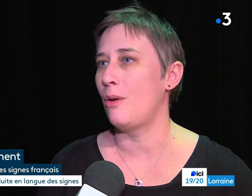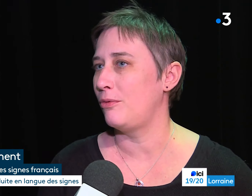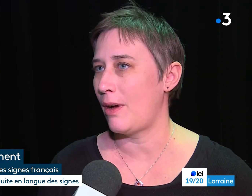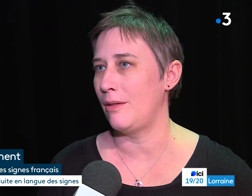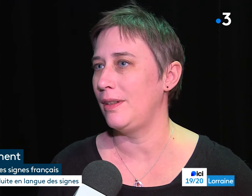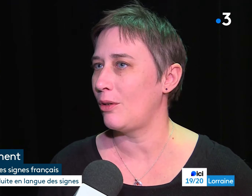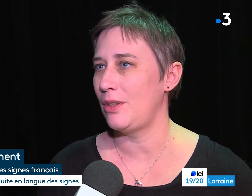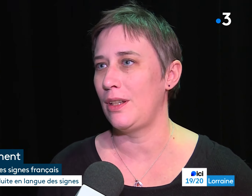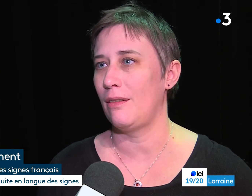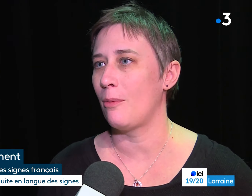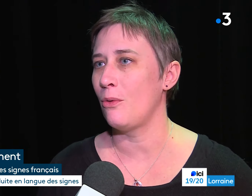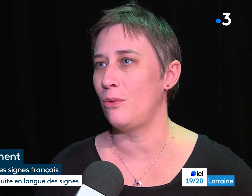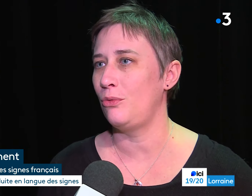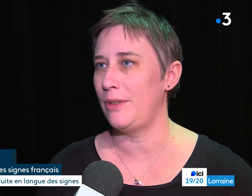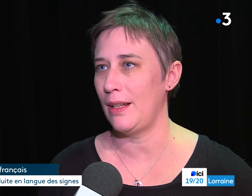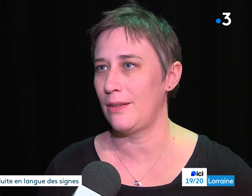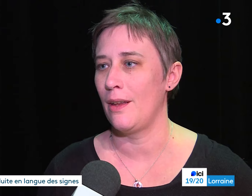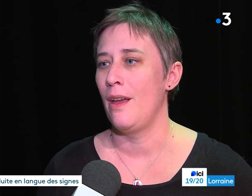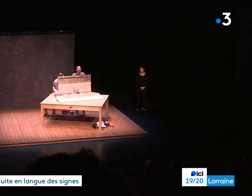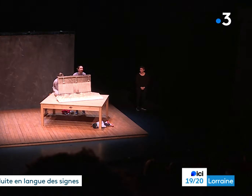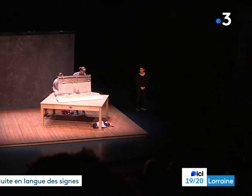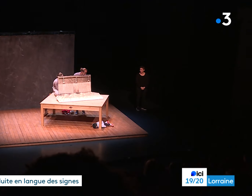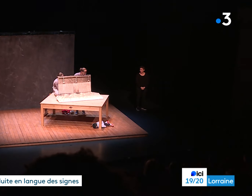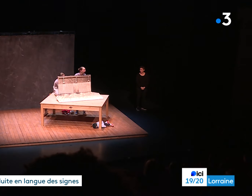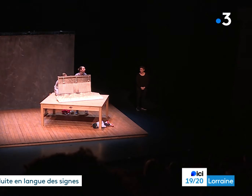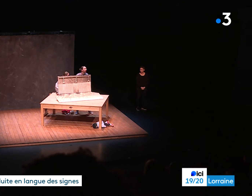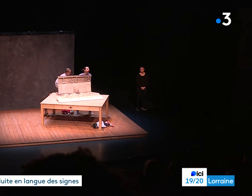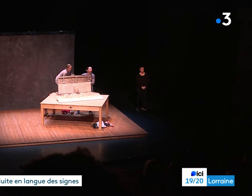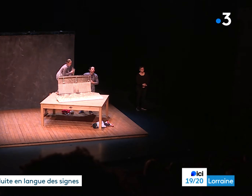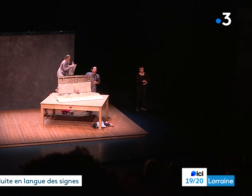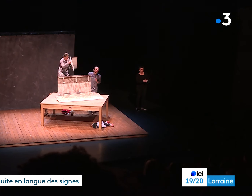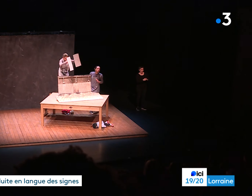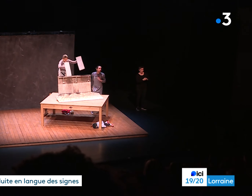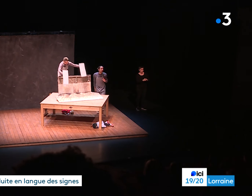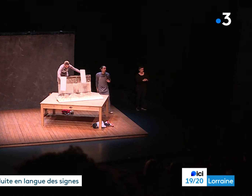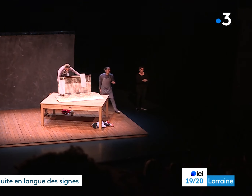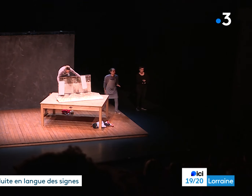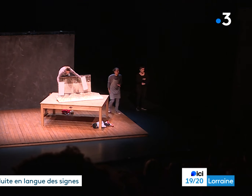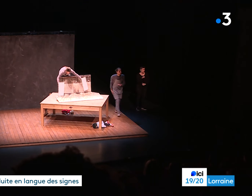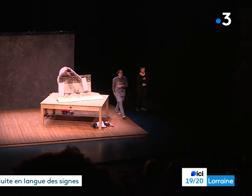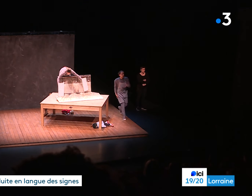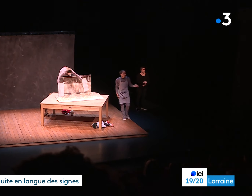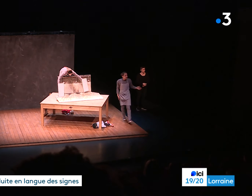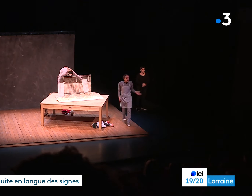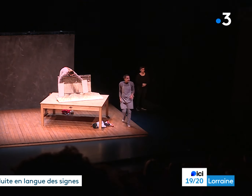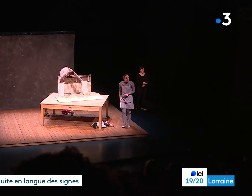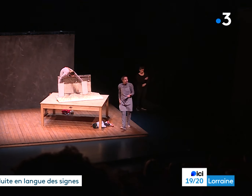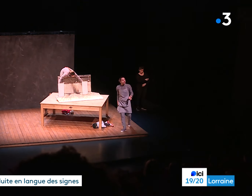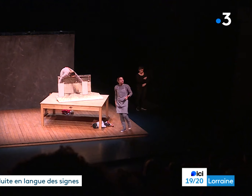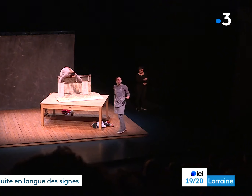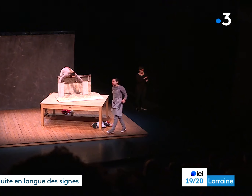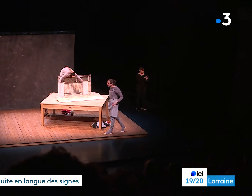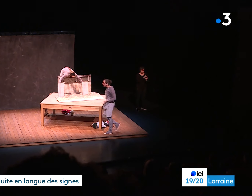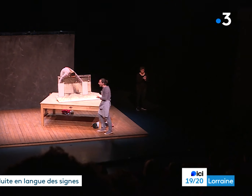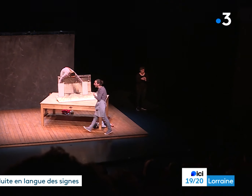pour pouvoir décortiquer vraiment tout le texte. Ensuite j'ai regardé la captation vidéo et je me suis entraînée voir au niveau du